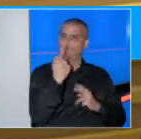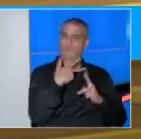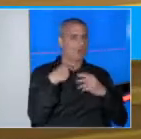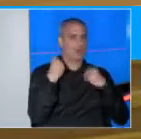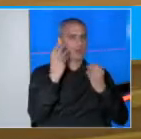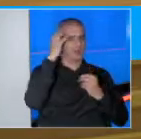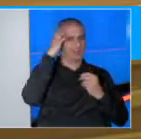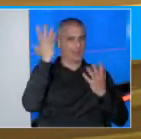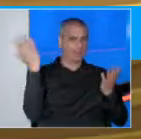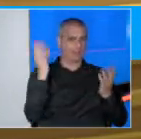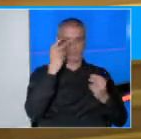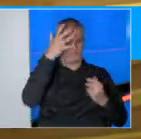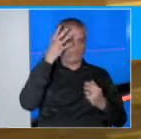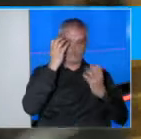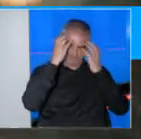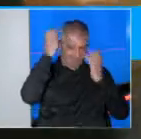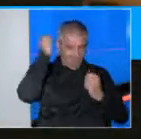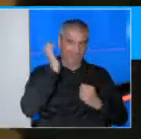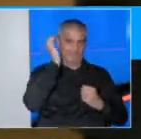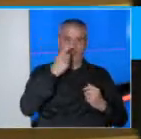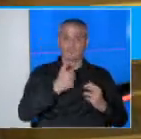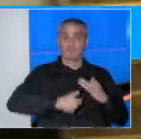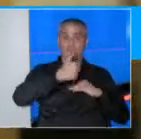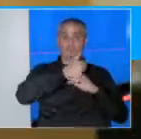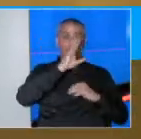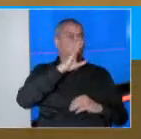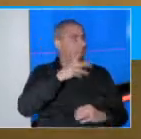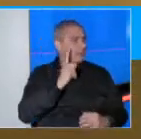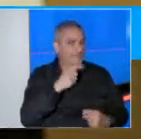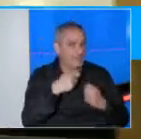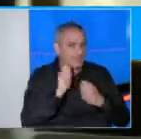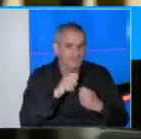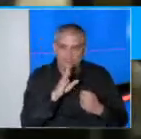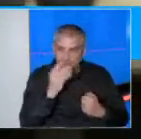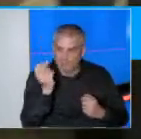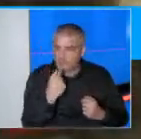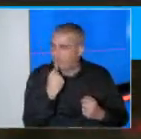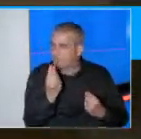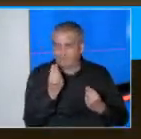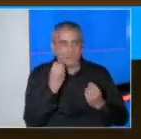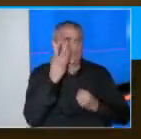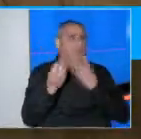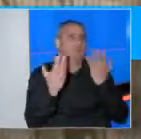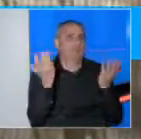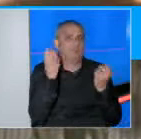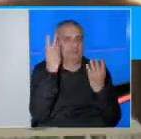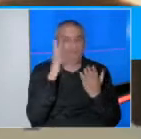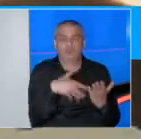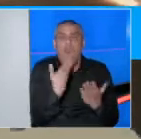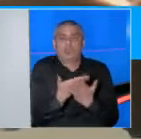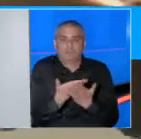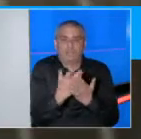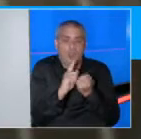לצאת הטירוף הזה עם מרב מיכאלי ותמר זנדברג בראשות בנט הימני. אבל חבר הכנסת מלכיאלי, אתה זורק פה דברים לאוויר. יש כאן